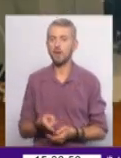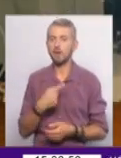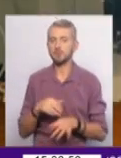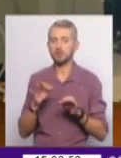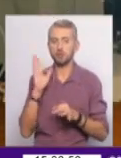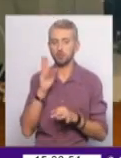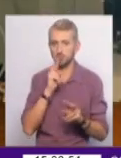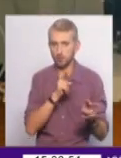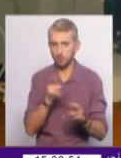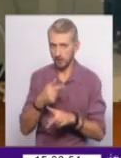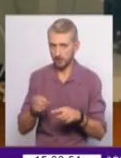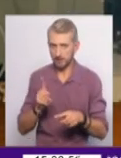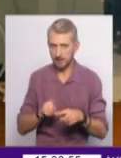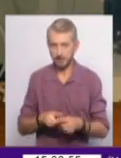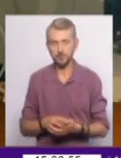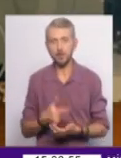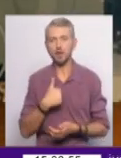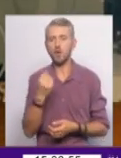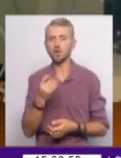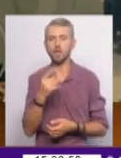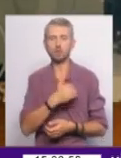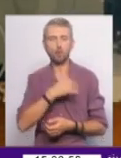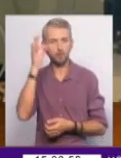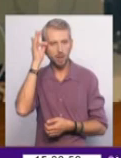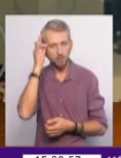будемо слідкувати за цим. Я ще раз хочу нагадати,